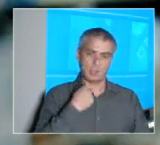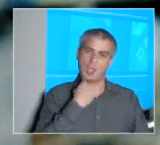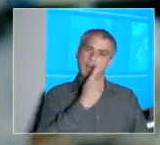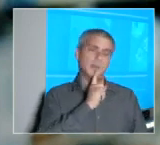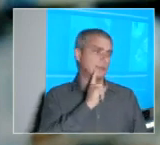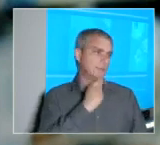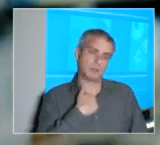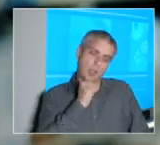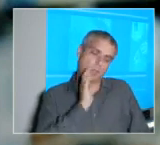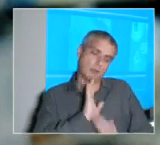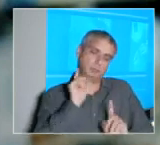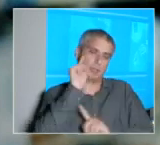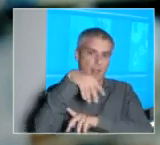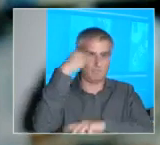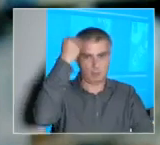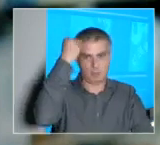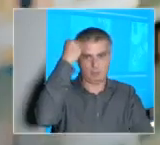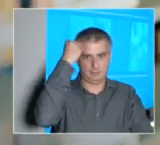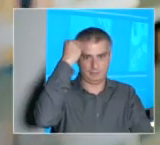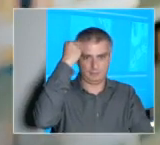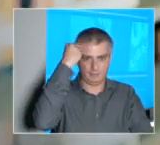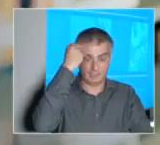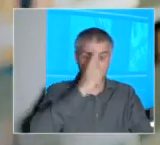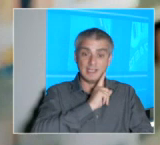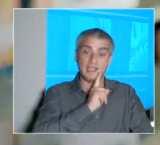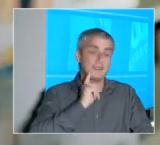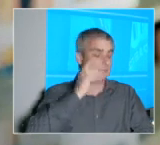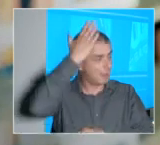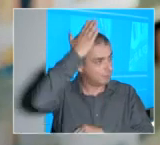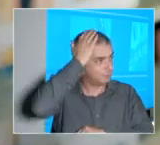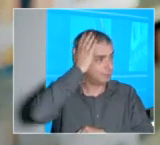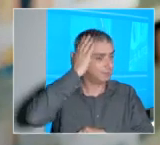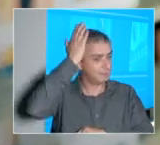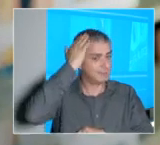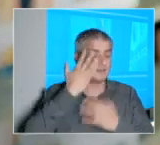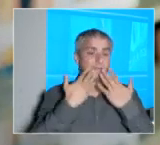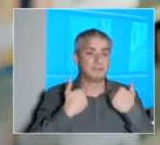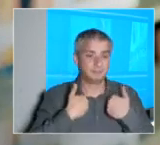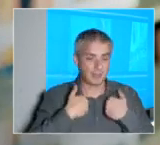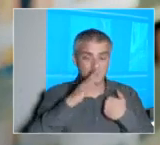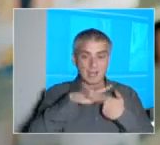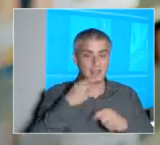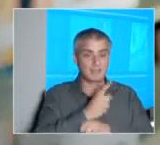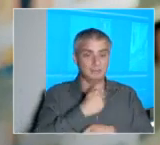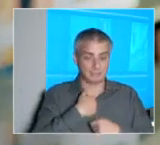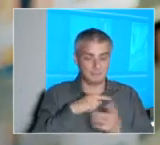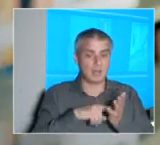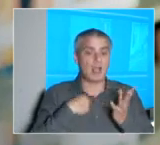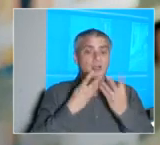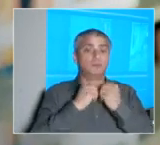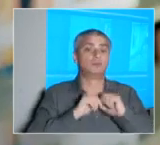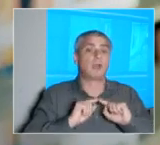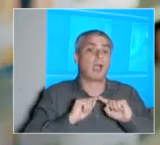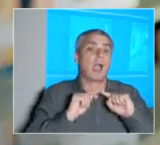לאמא שאני לא רוצה יותר ללכת לבית הספר. אמא ליטפה לי את הראש והסבירה לי שהילדים מציקים לי כי אנחנו משפחה